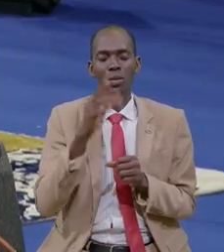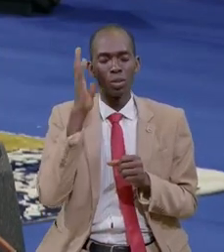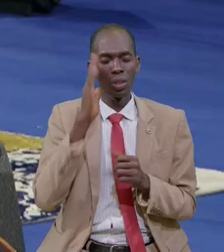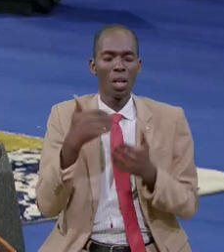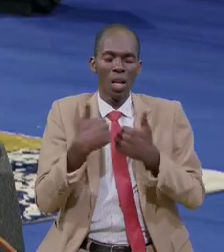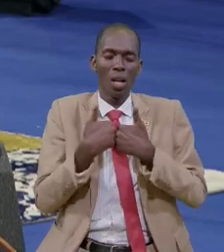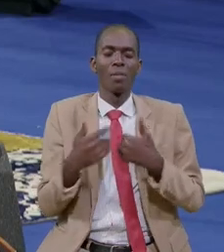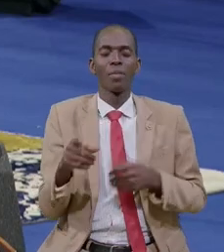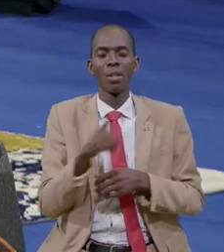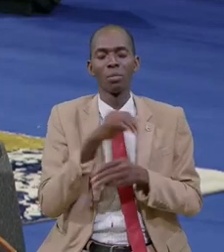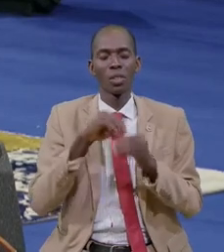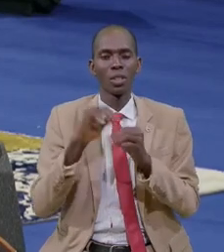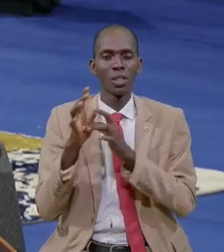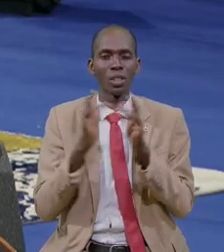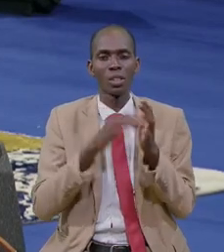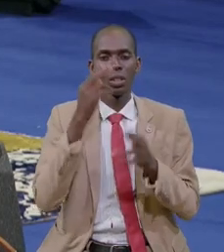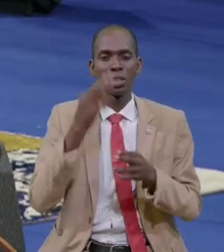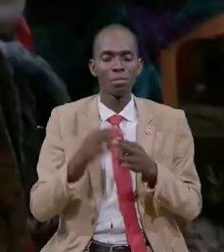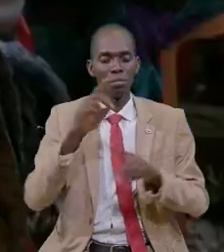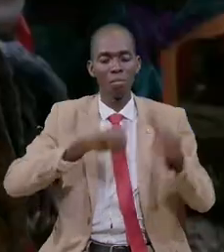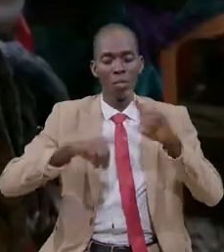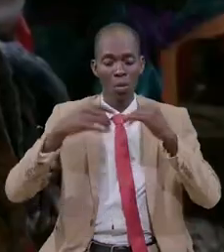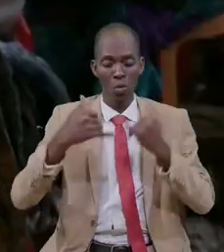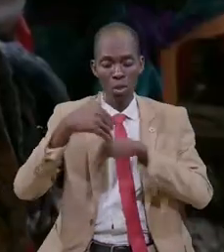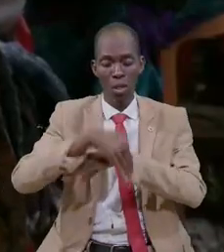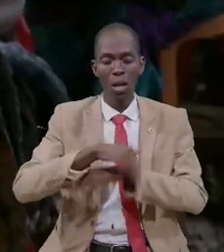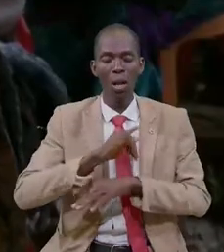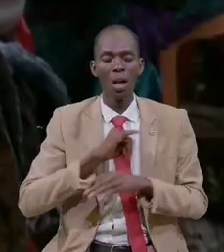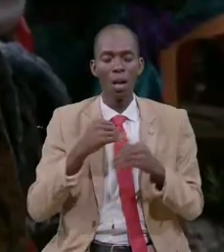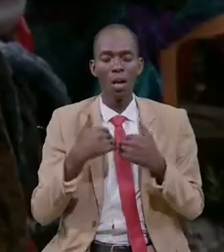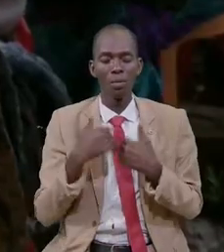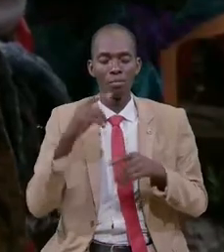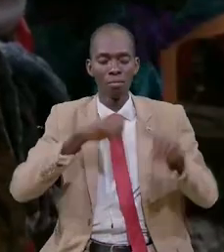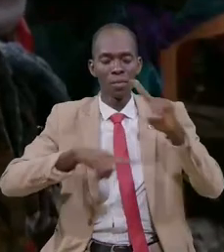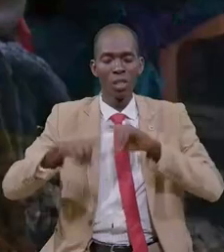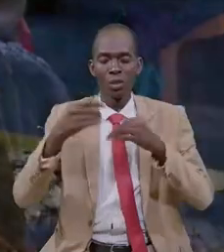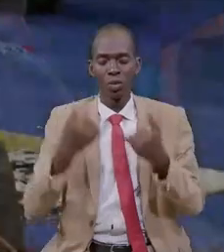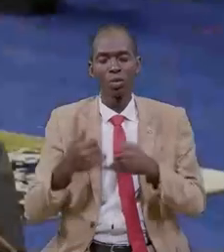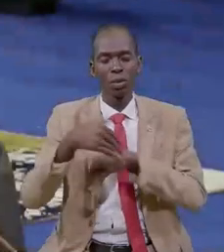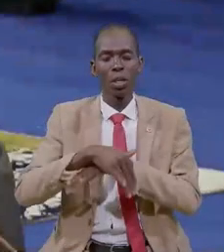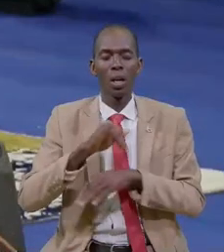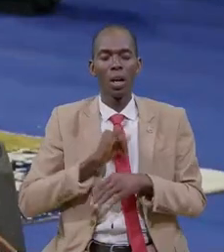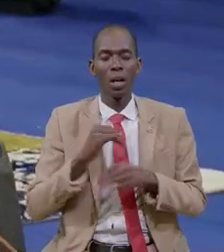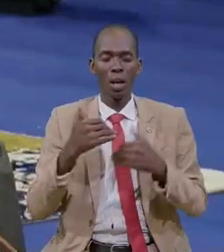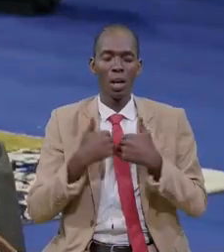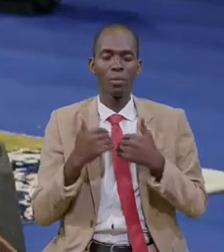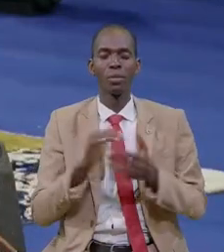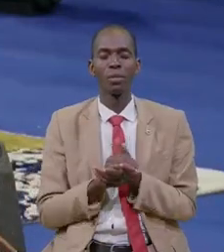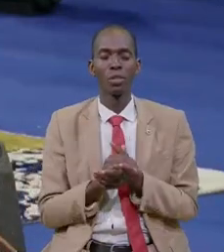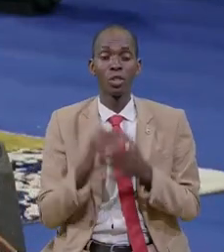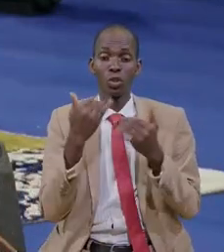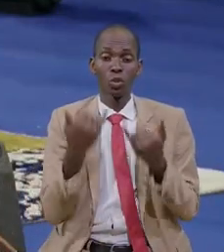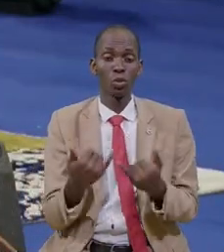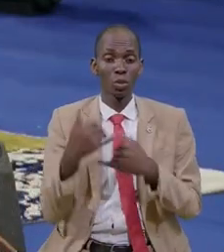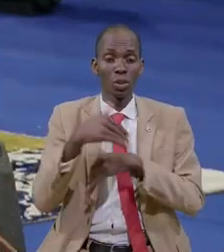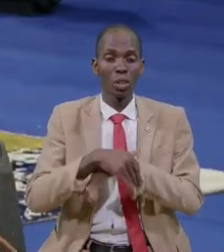s'accomplir. Ce soir, je l'ai. Ce soir, je l'ai. Ce